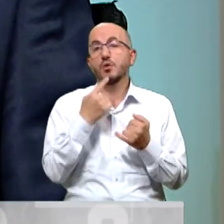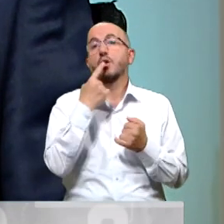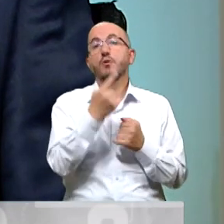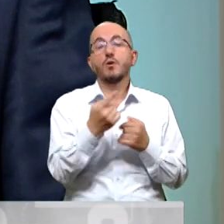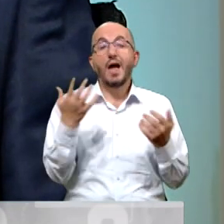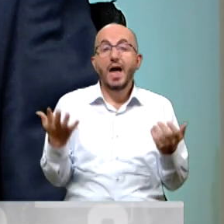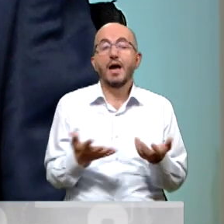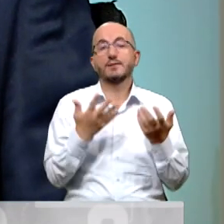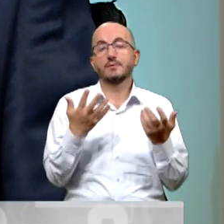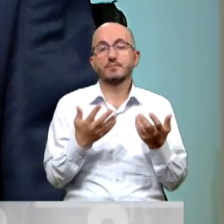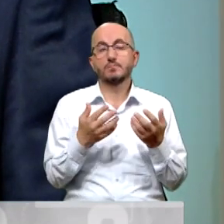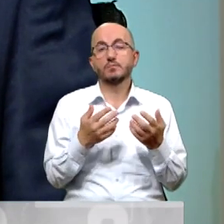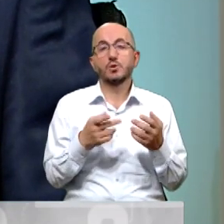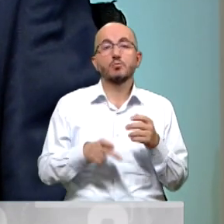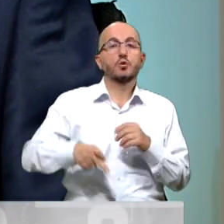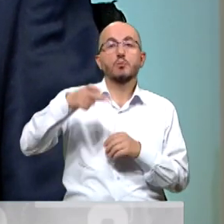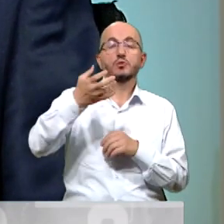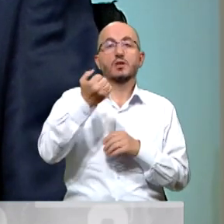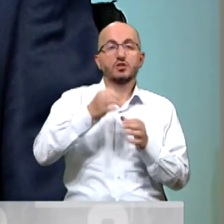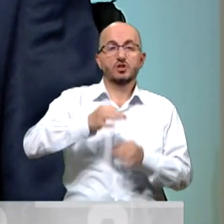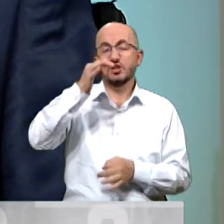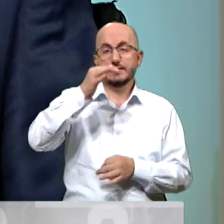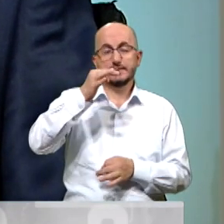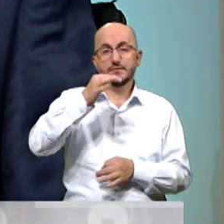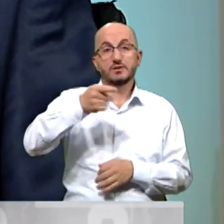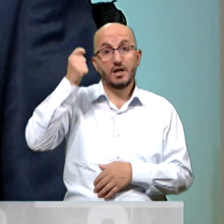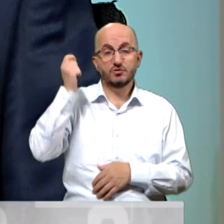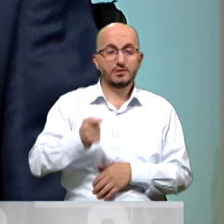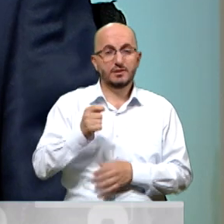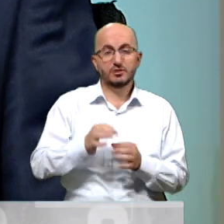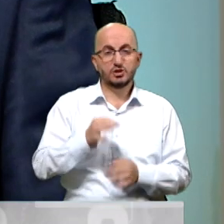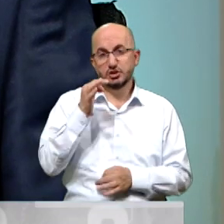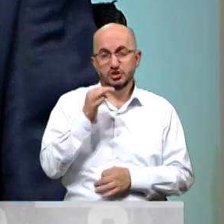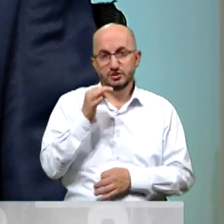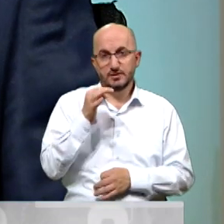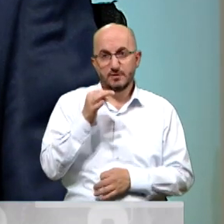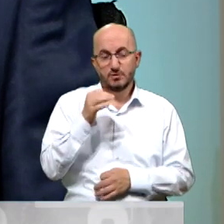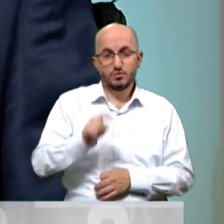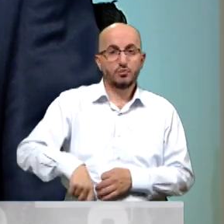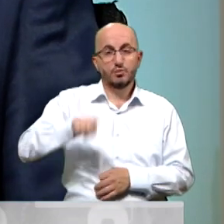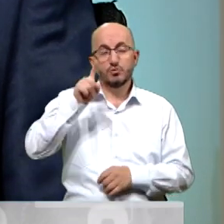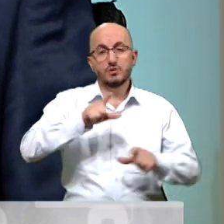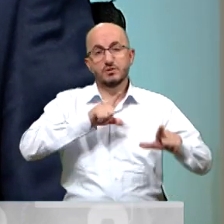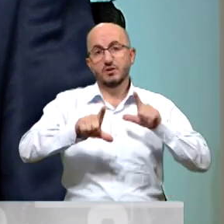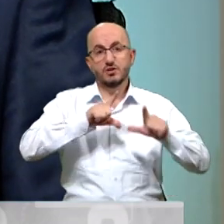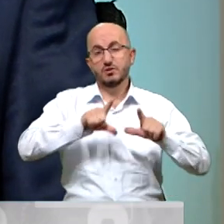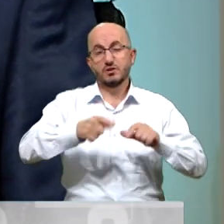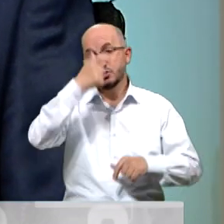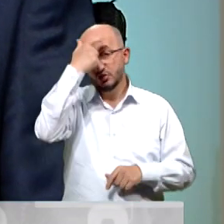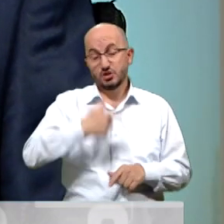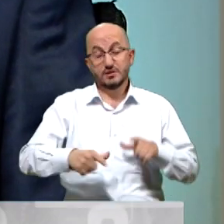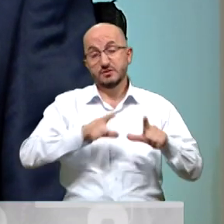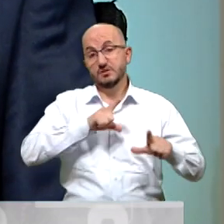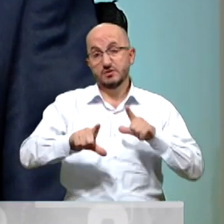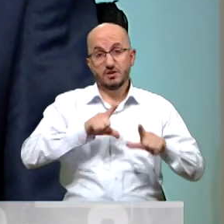Eğer bu promosyonu alacak şahıs hakikaten kişi günlük ihtiyaçlarını, şahsi